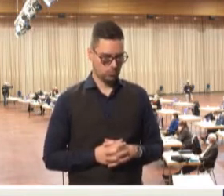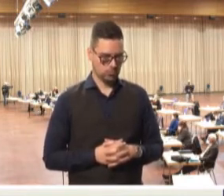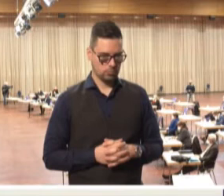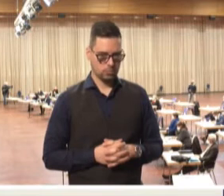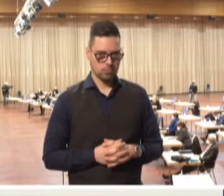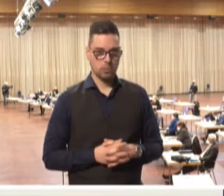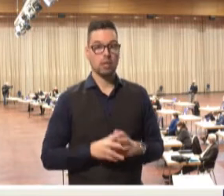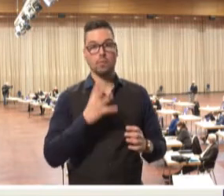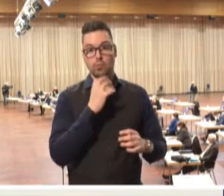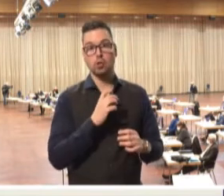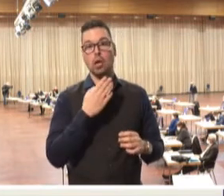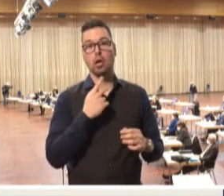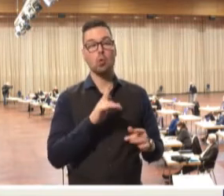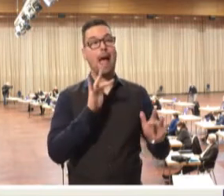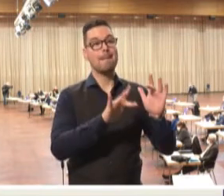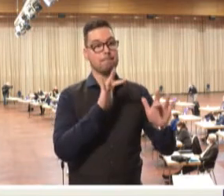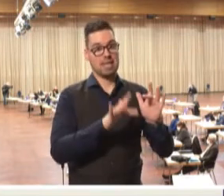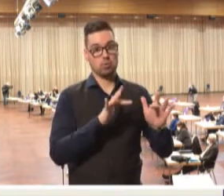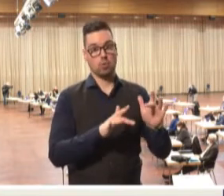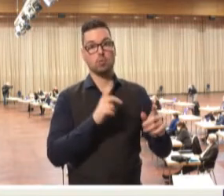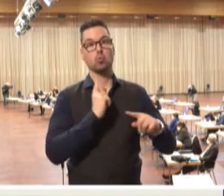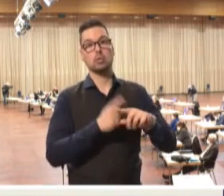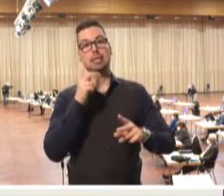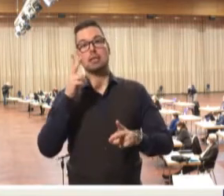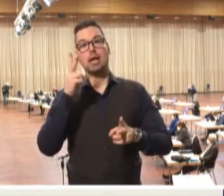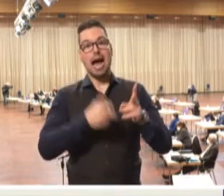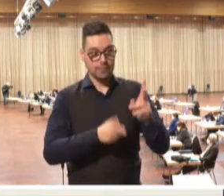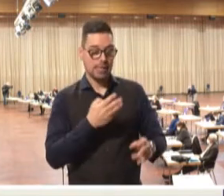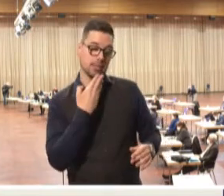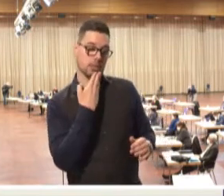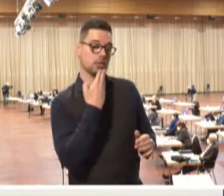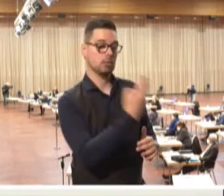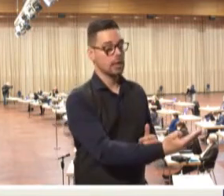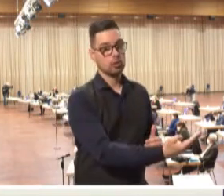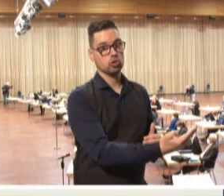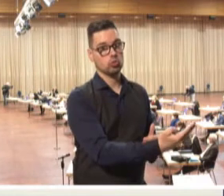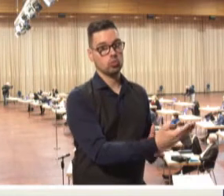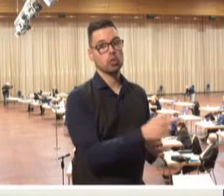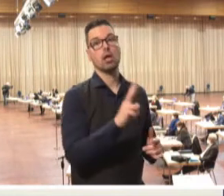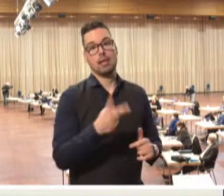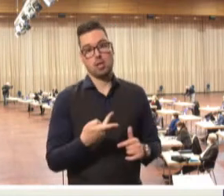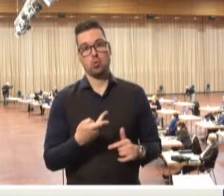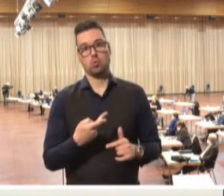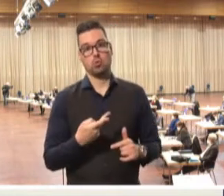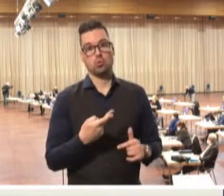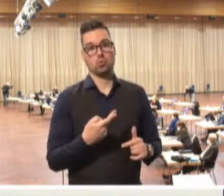Ich möchte mich aber auch bei den Betroffenen und deren Rechtsbeistände bedanken, die ebenfalls in den